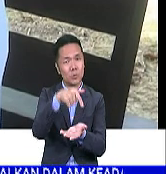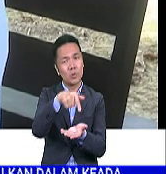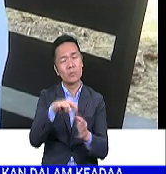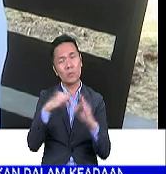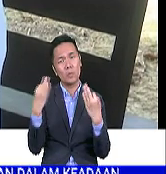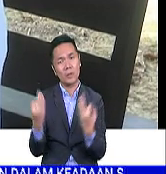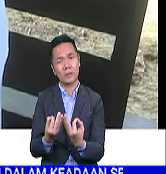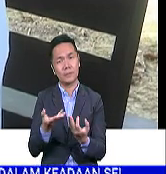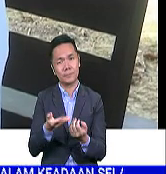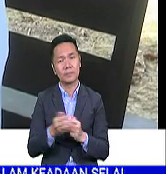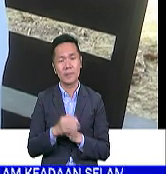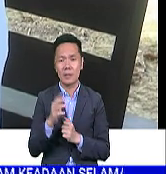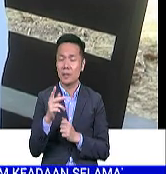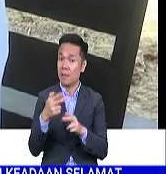ni dah collect sebanyak